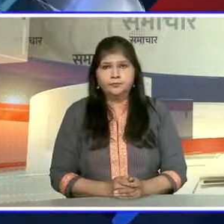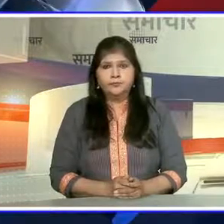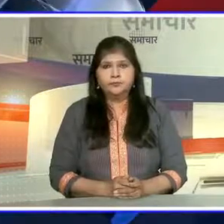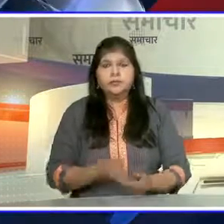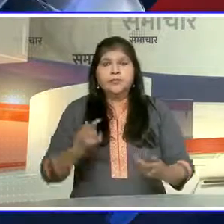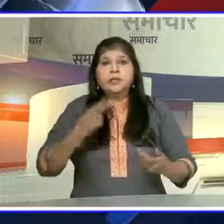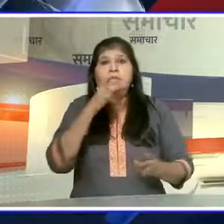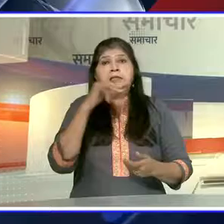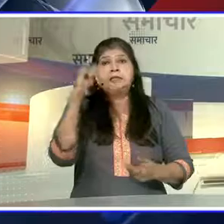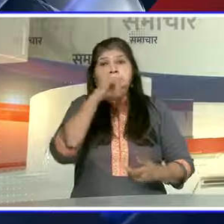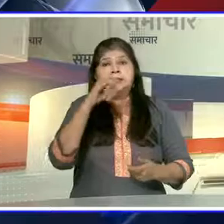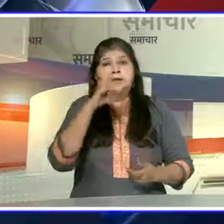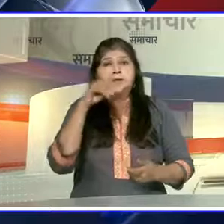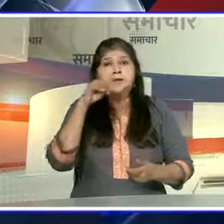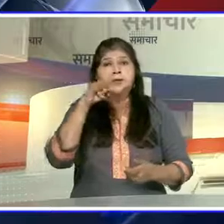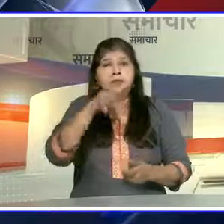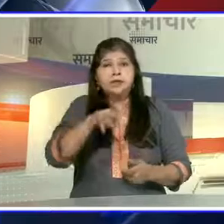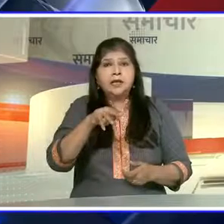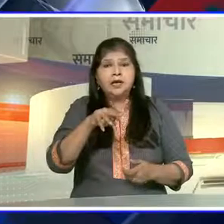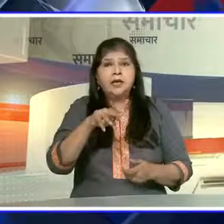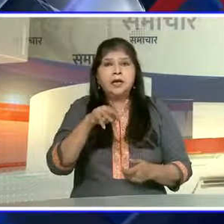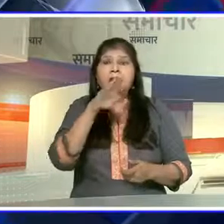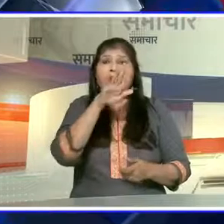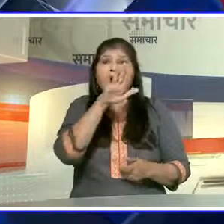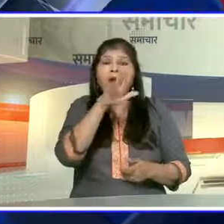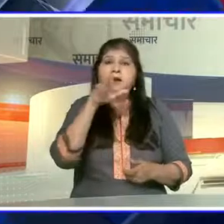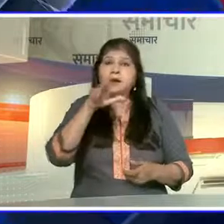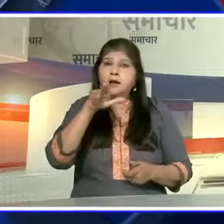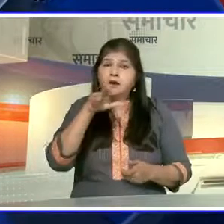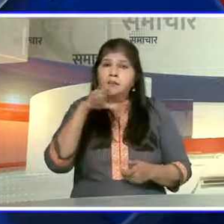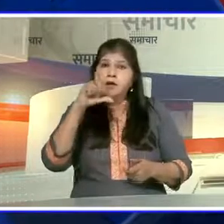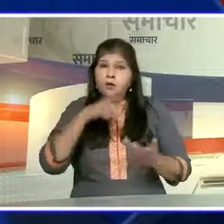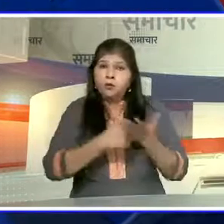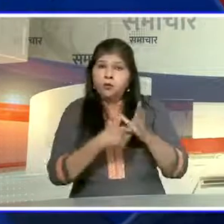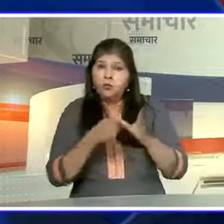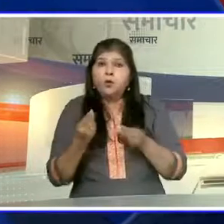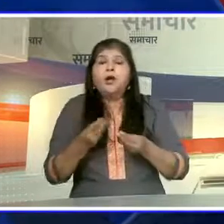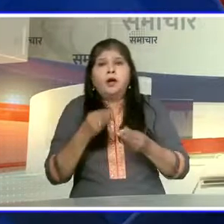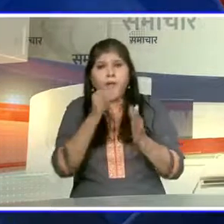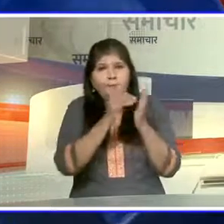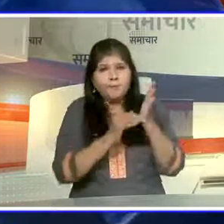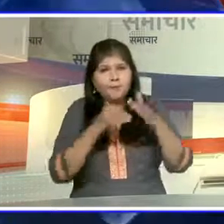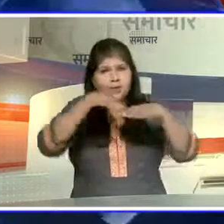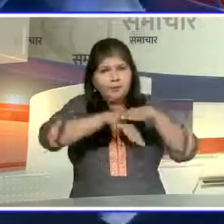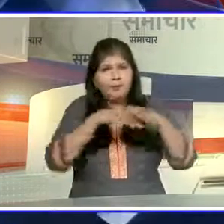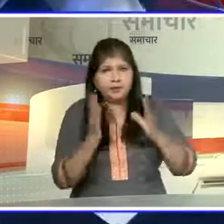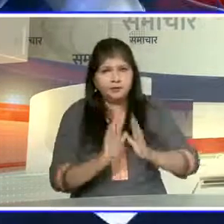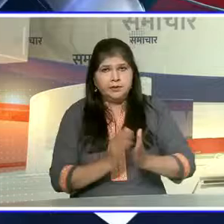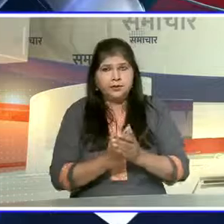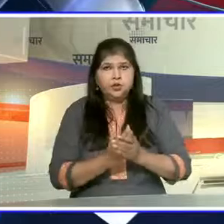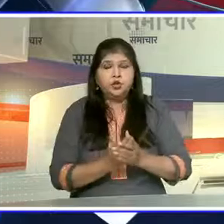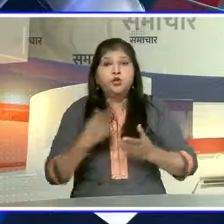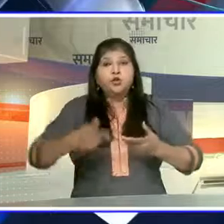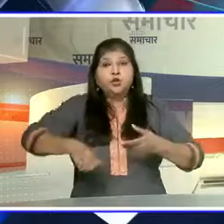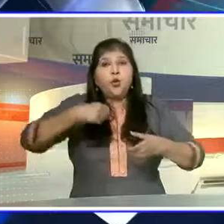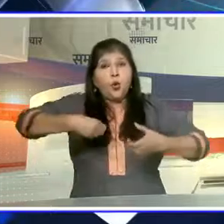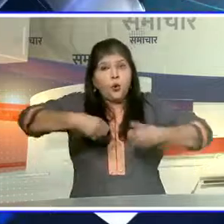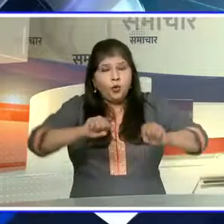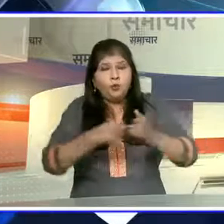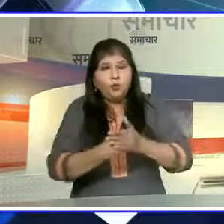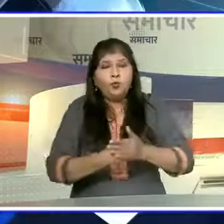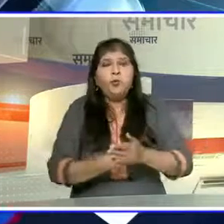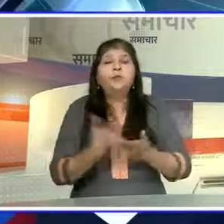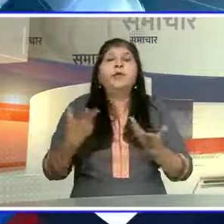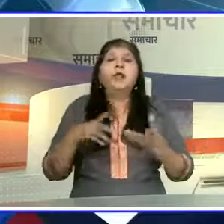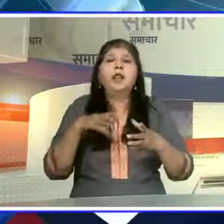126 हजार 58 करोड़ का प्रावधान किया गया है पीले स्कीम जो हमारी ऑटोमोबाइल ऑटो कंपोनेंट इंडस्ट्री मोड ओन इंडस्ट्री